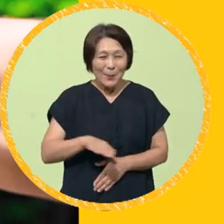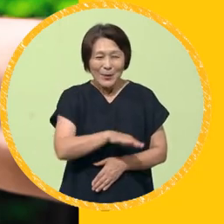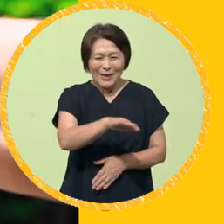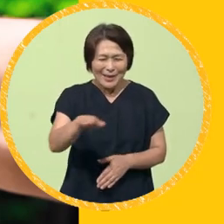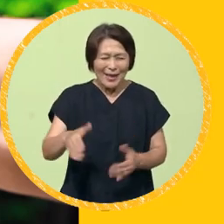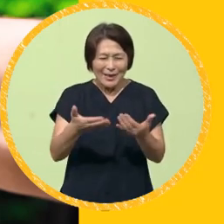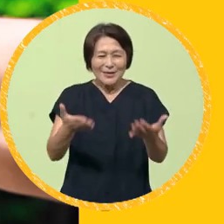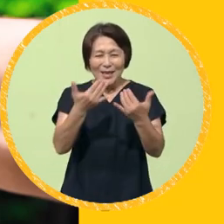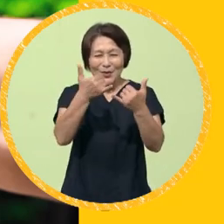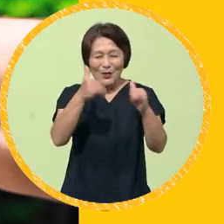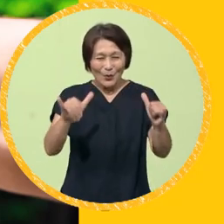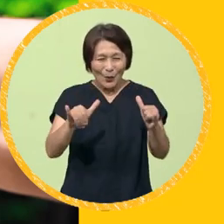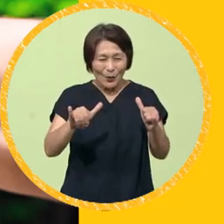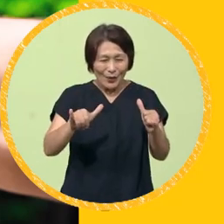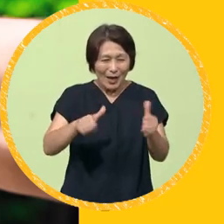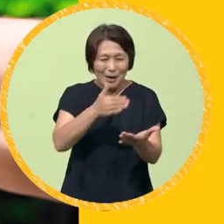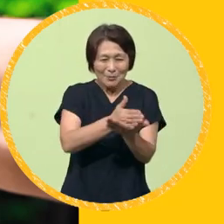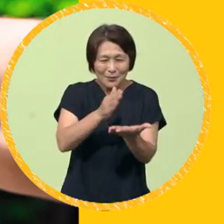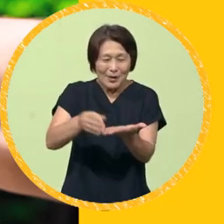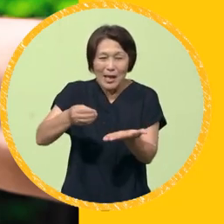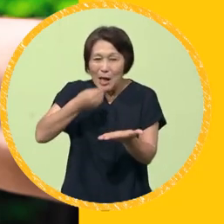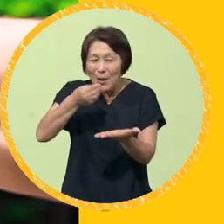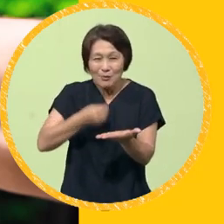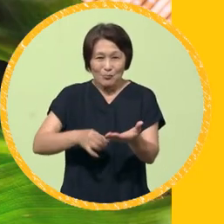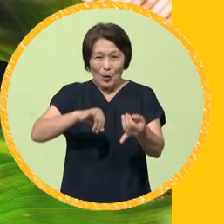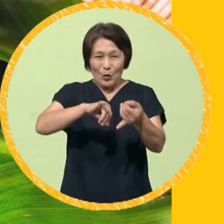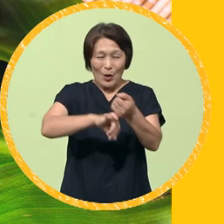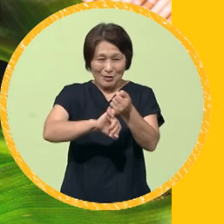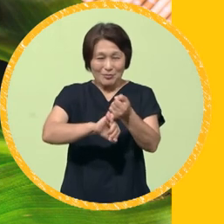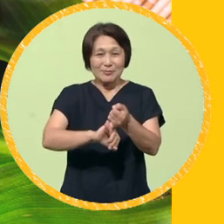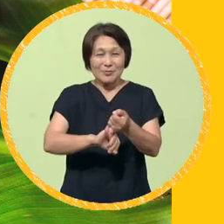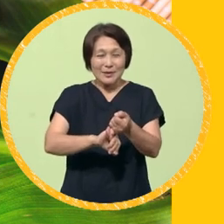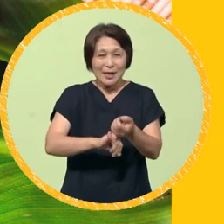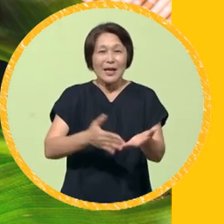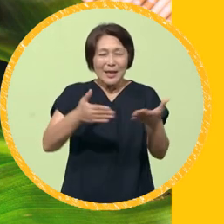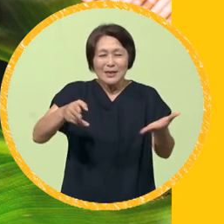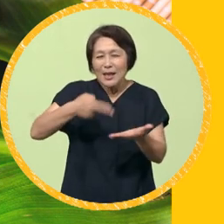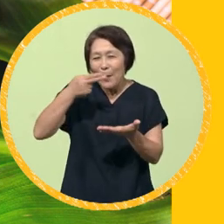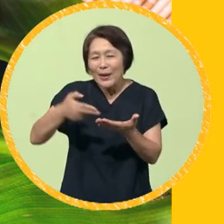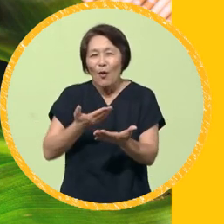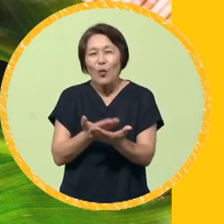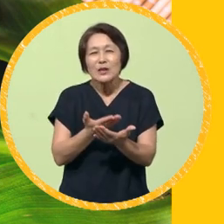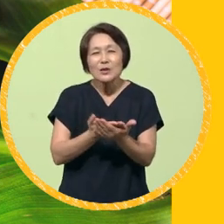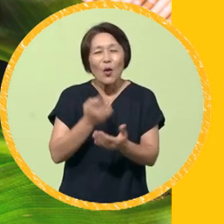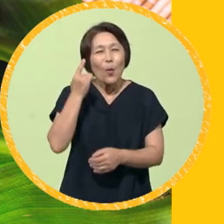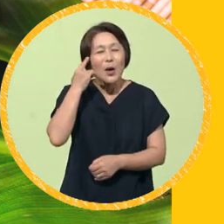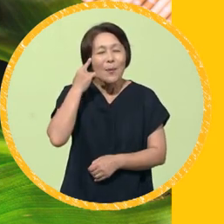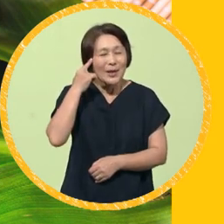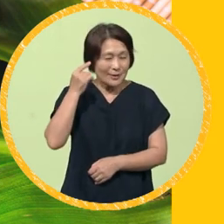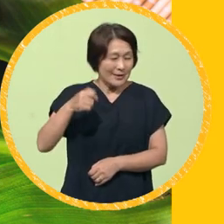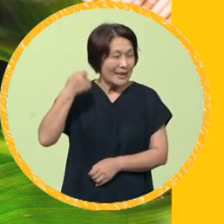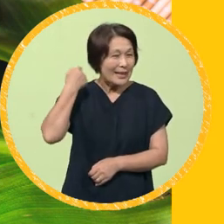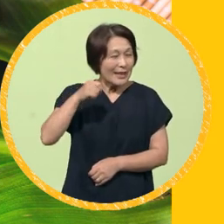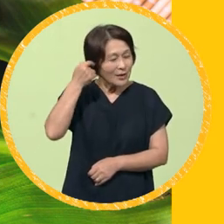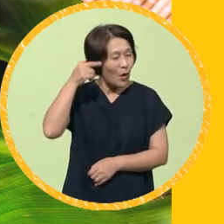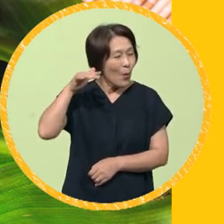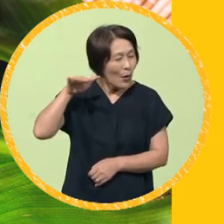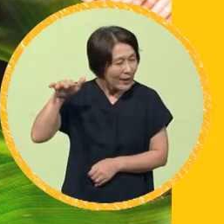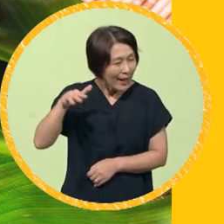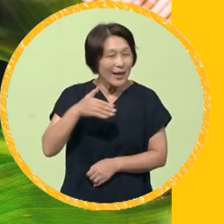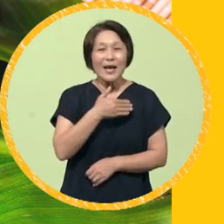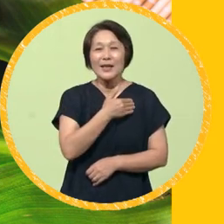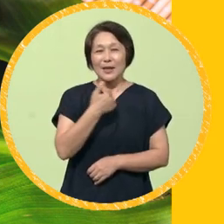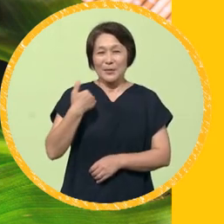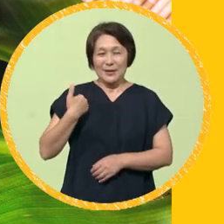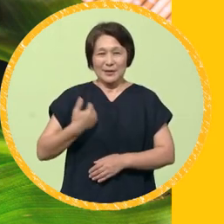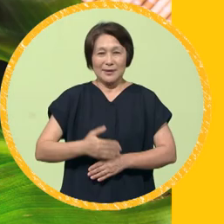アして。 そうなんです、予約していただいて、はい、ぜひたくさん食べていただければなと思います。 いや、いいですね、夏の思い出が作れそうですね。 見ながらバーベキ